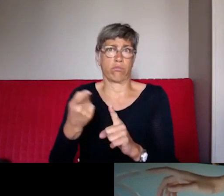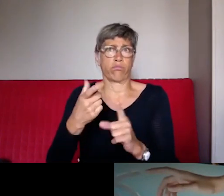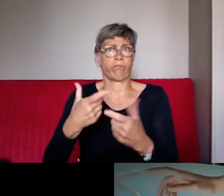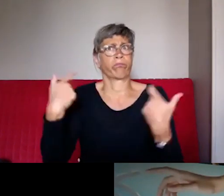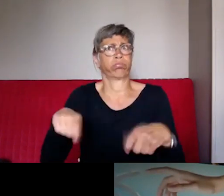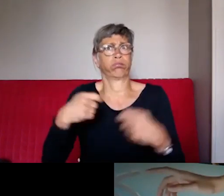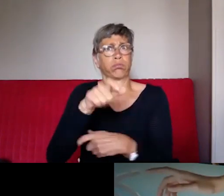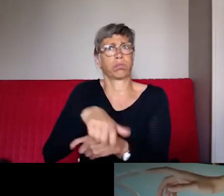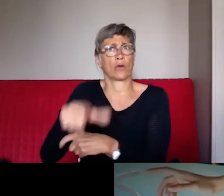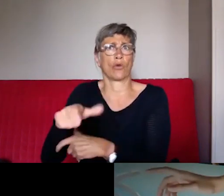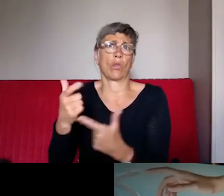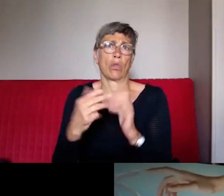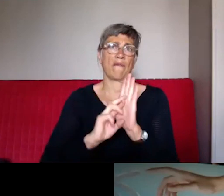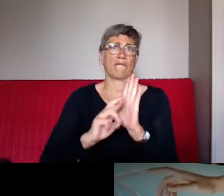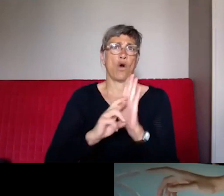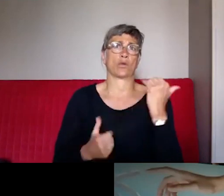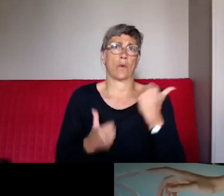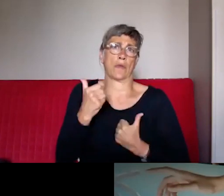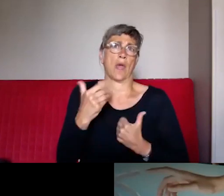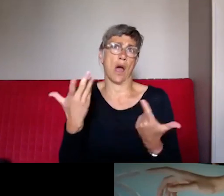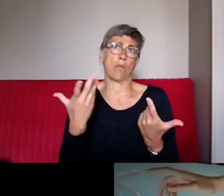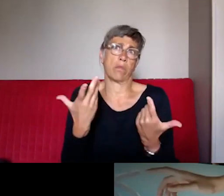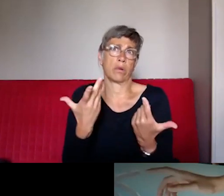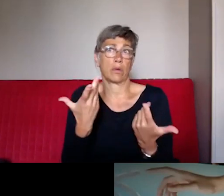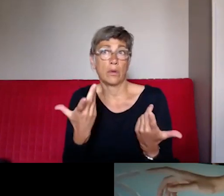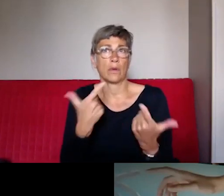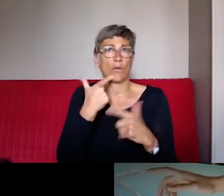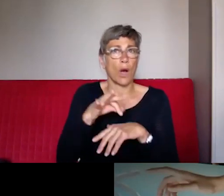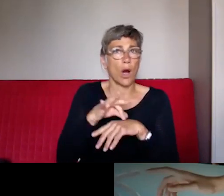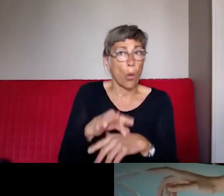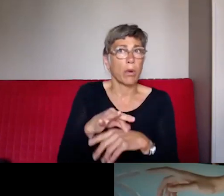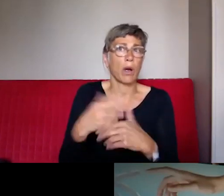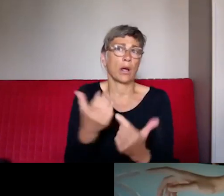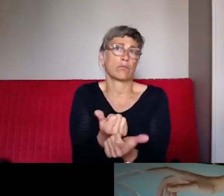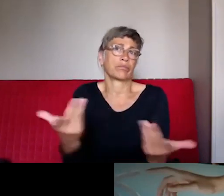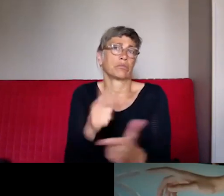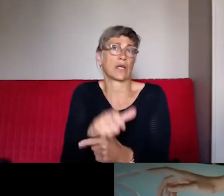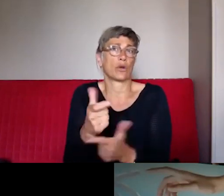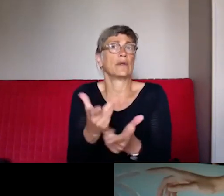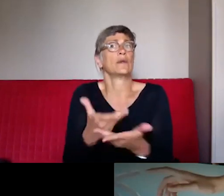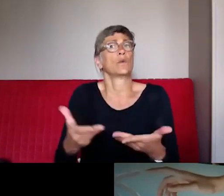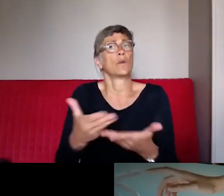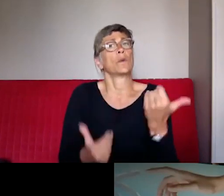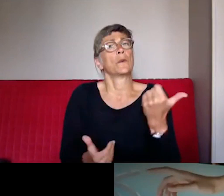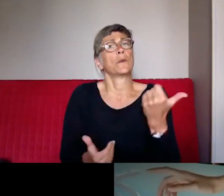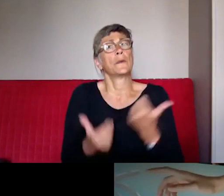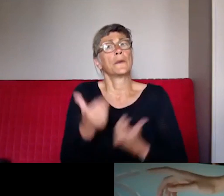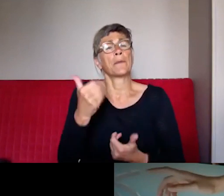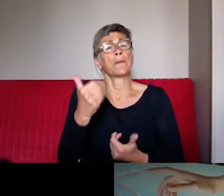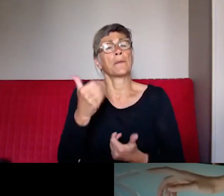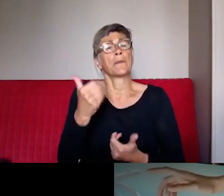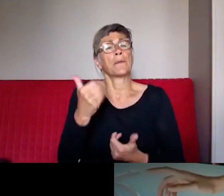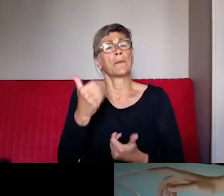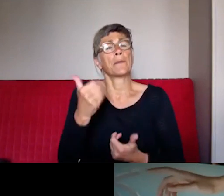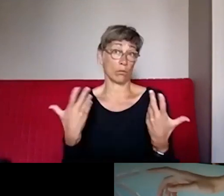Voilà, donc référente handicap avec tout ce que ça comporte d'accompagnement de personnes en situation de handicap. Donc, pour préciser un petit peu les choses, moi, je souhaite vous